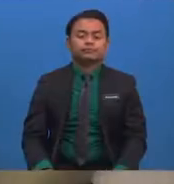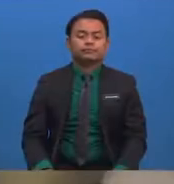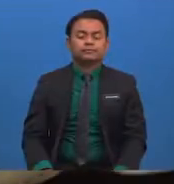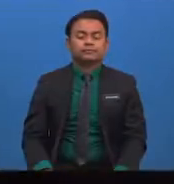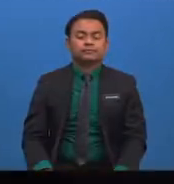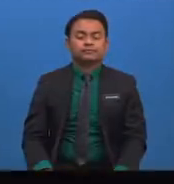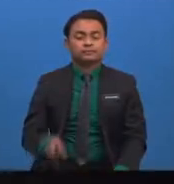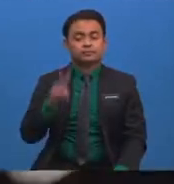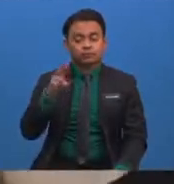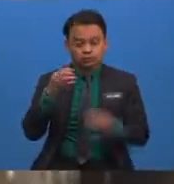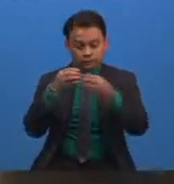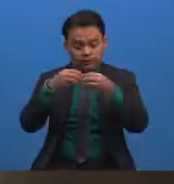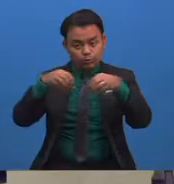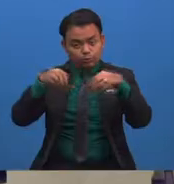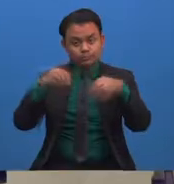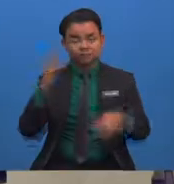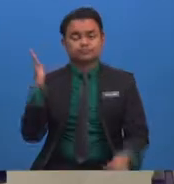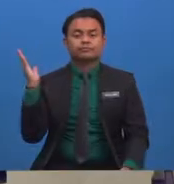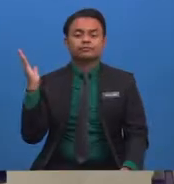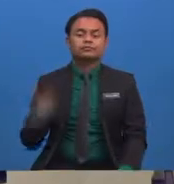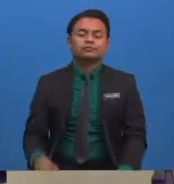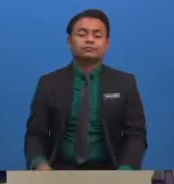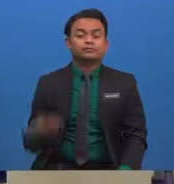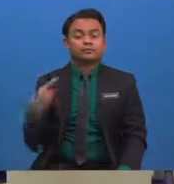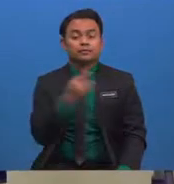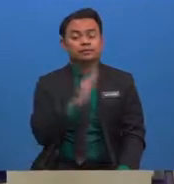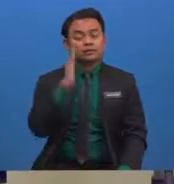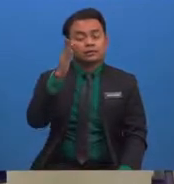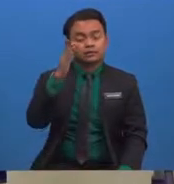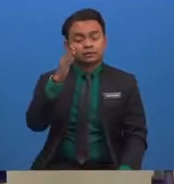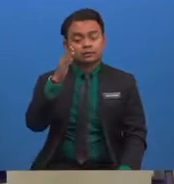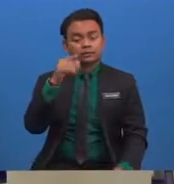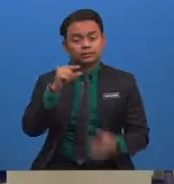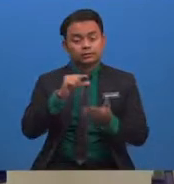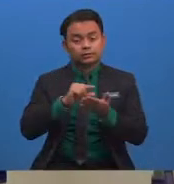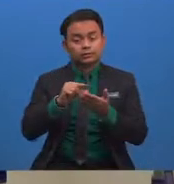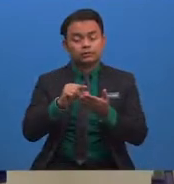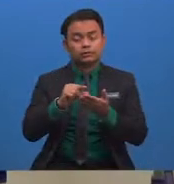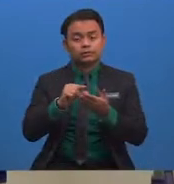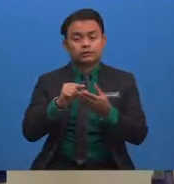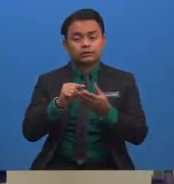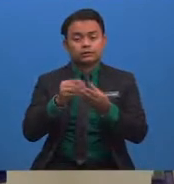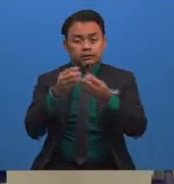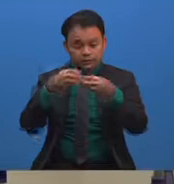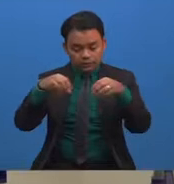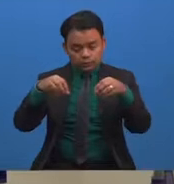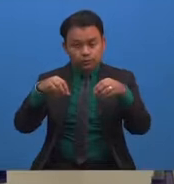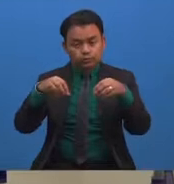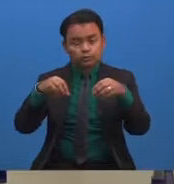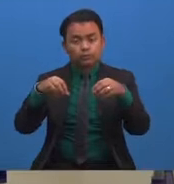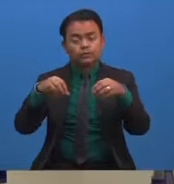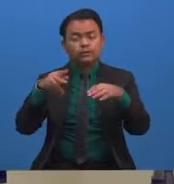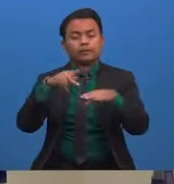2 biji telur. Kita akan menggunakan telur yang berada pada suhu bilik. Jika kamu